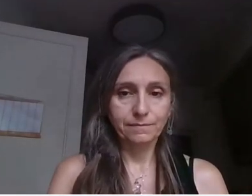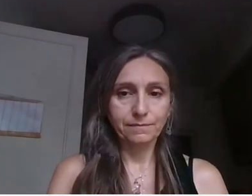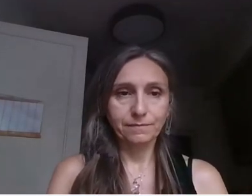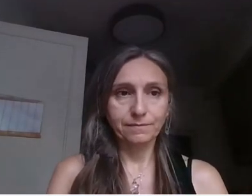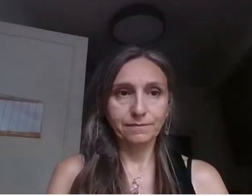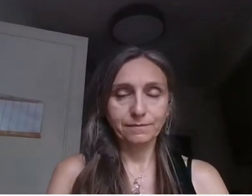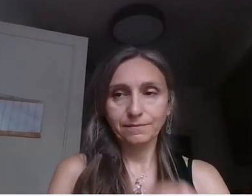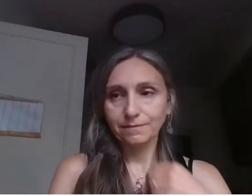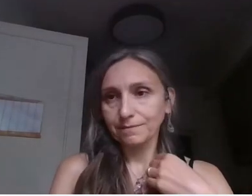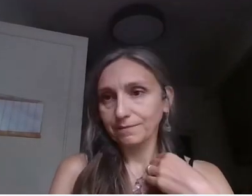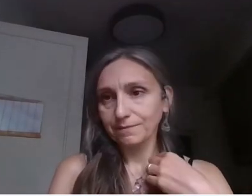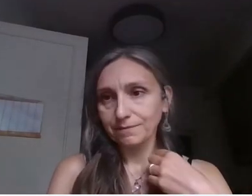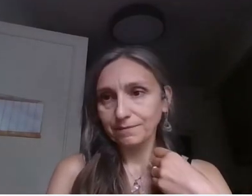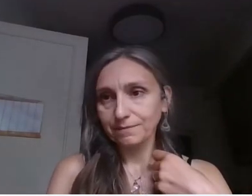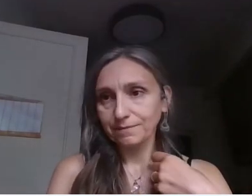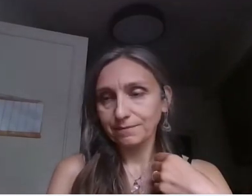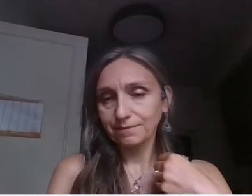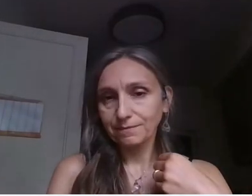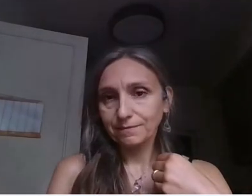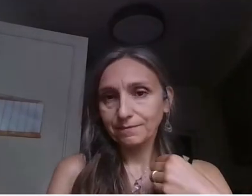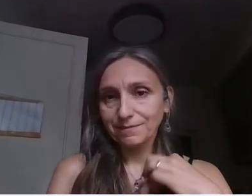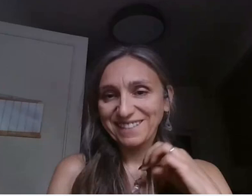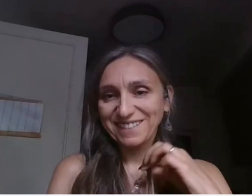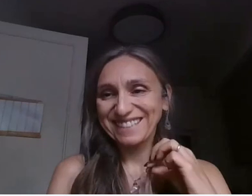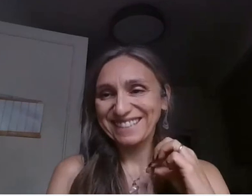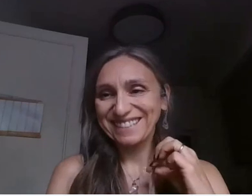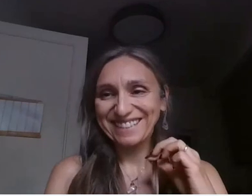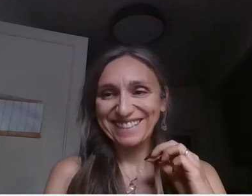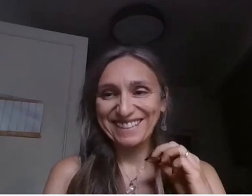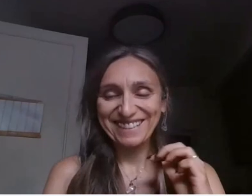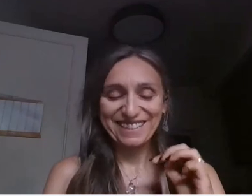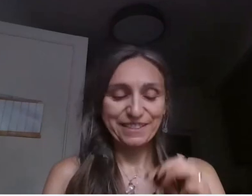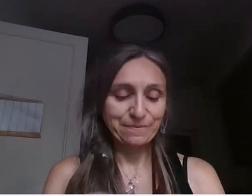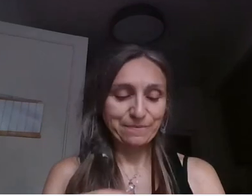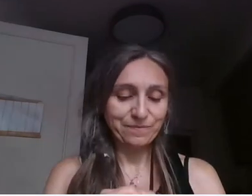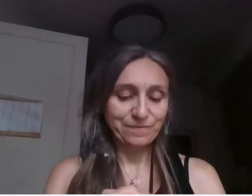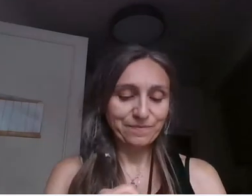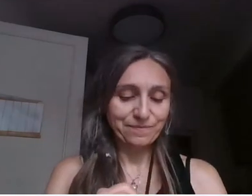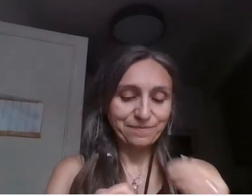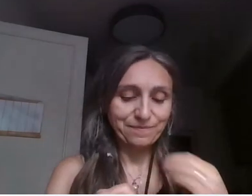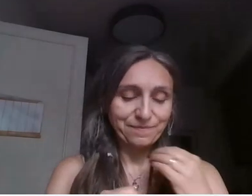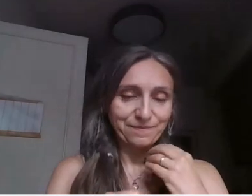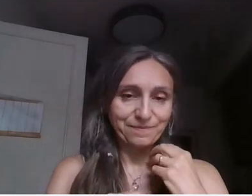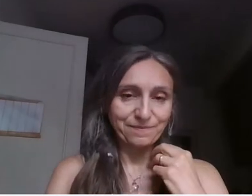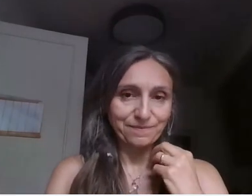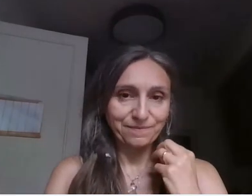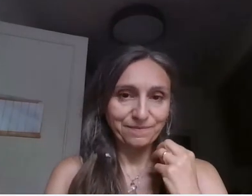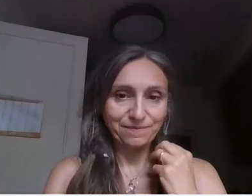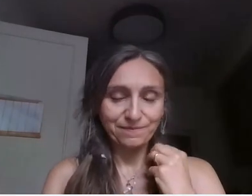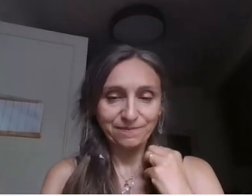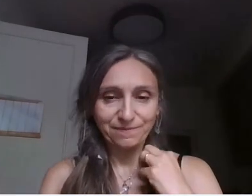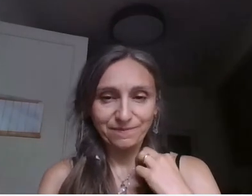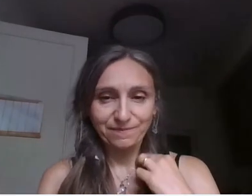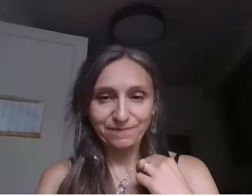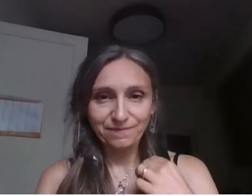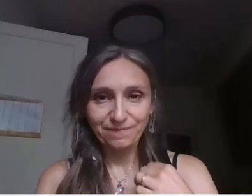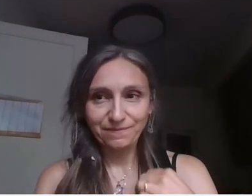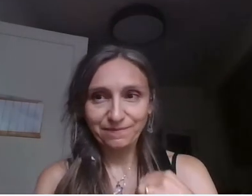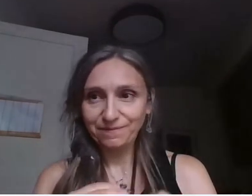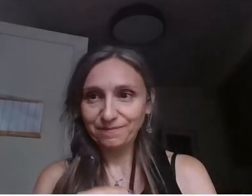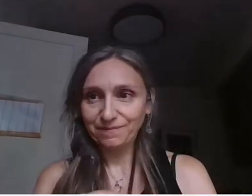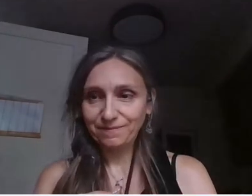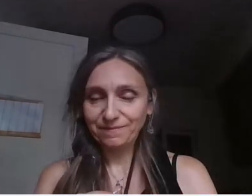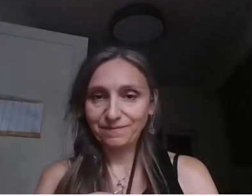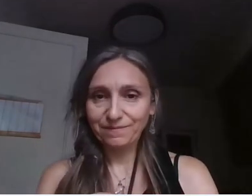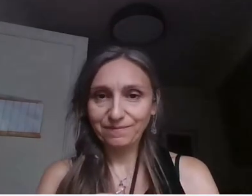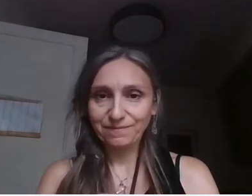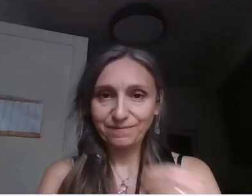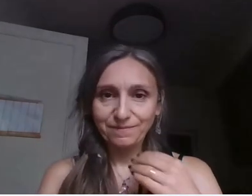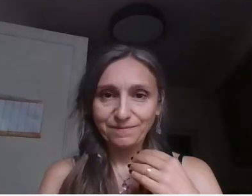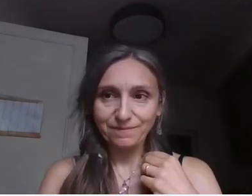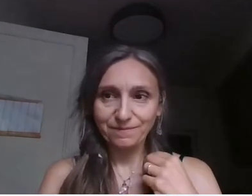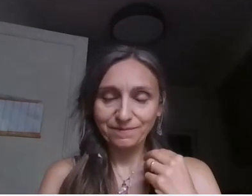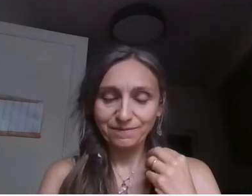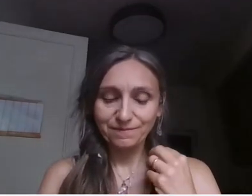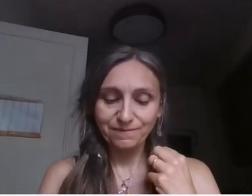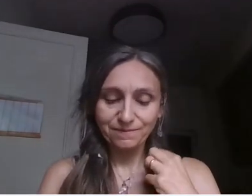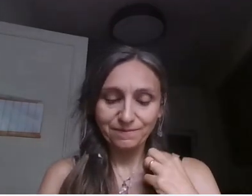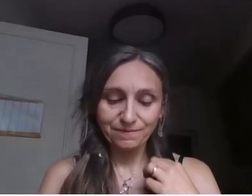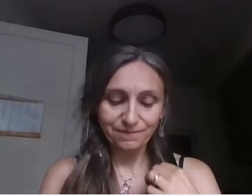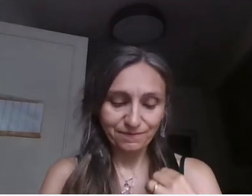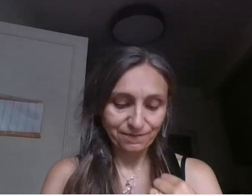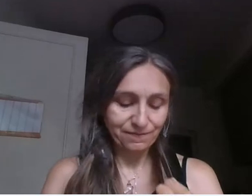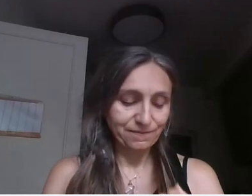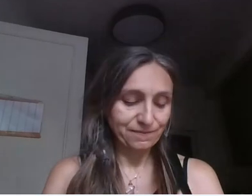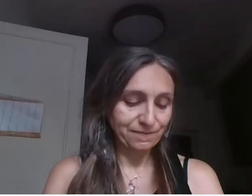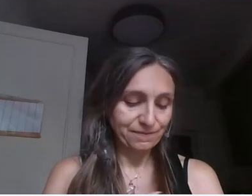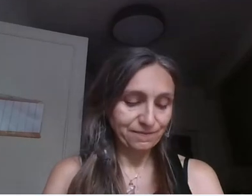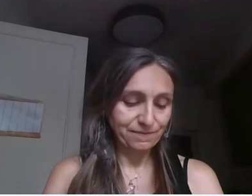da parte di Giuseppe Puddu per Stefano. E niente, se appunto non ci sono